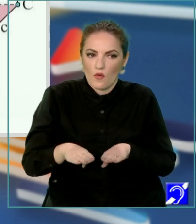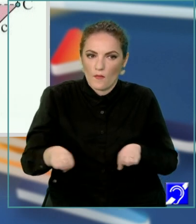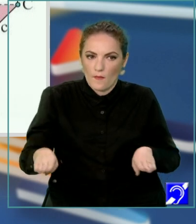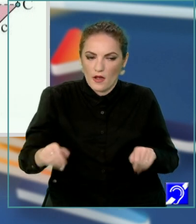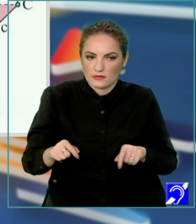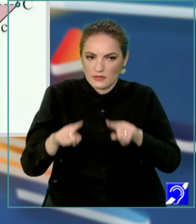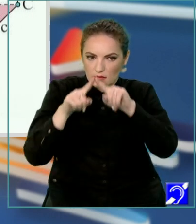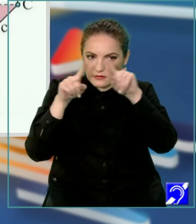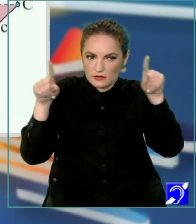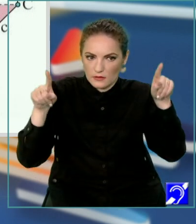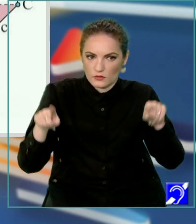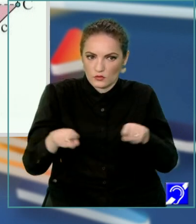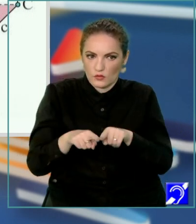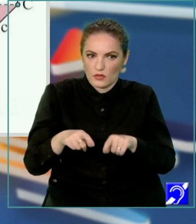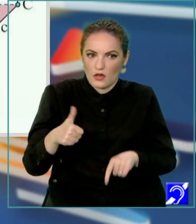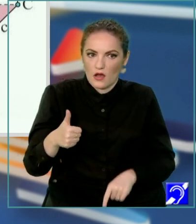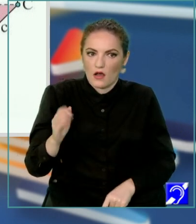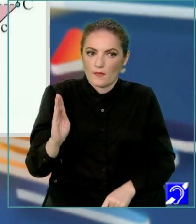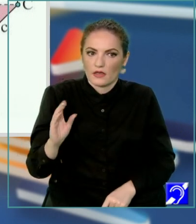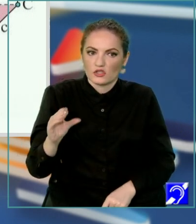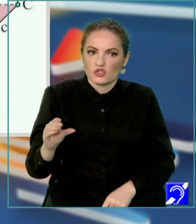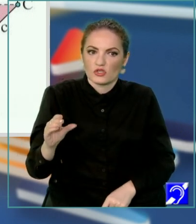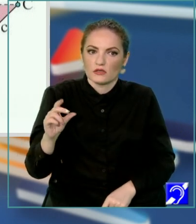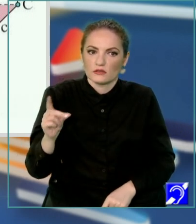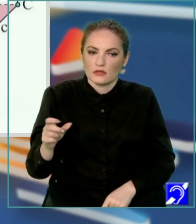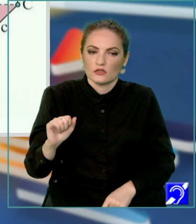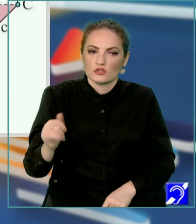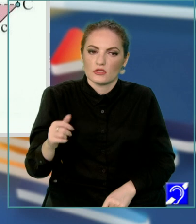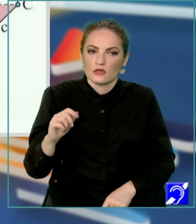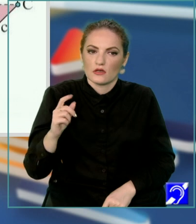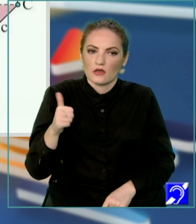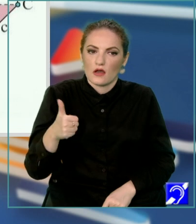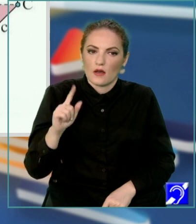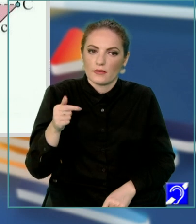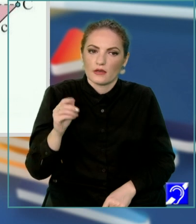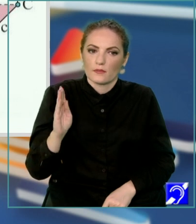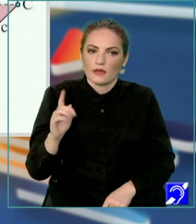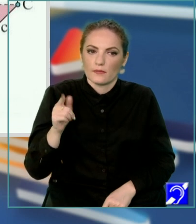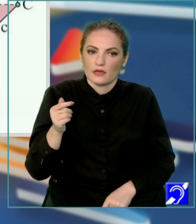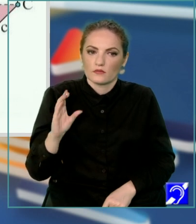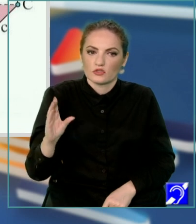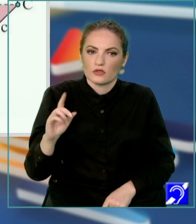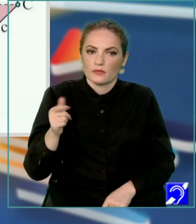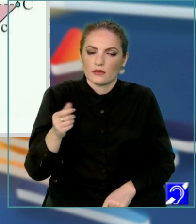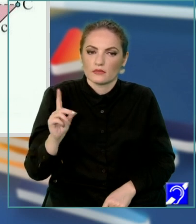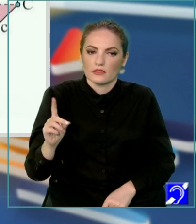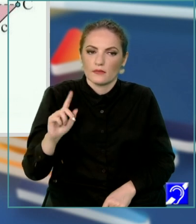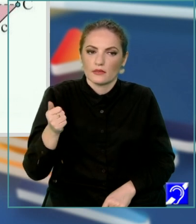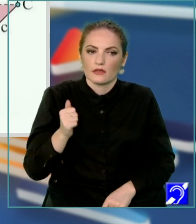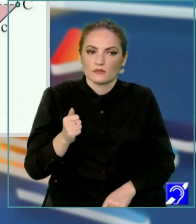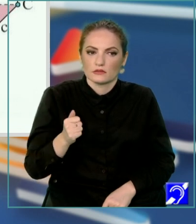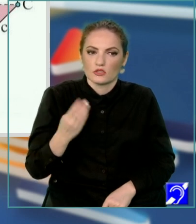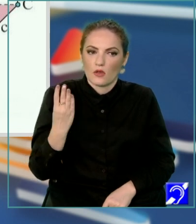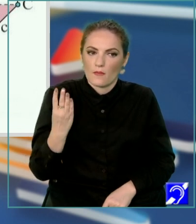dreptunghiurile a b c d și a prim b prim c prim D prim și patru fețe laterale